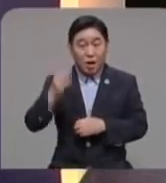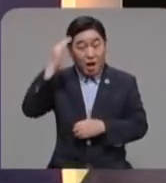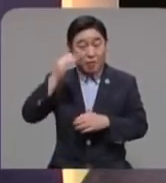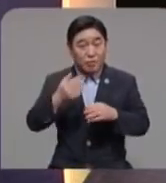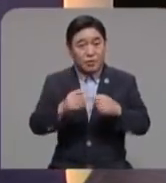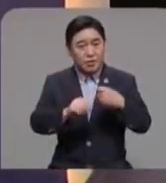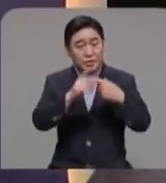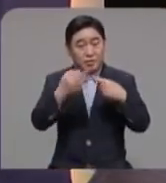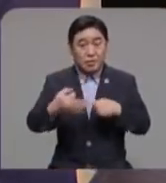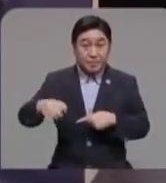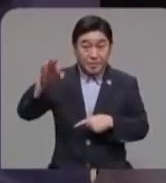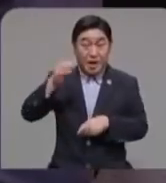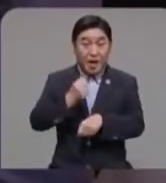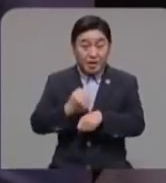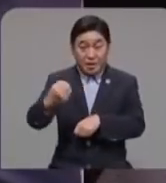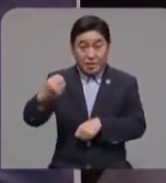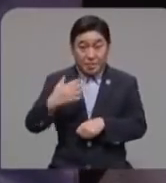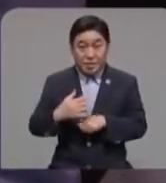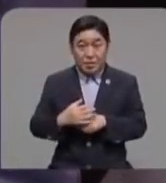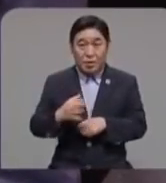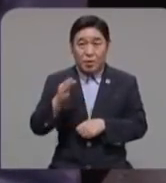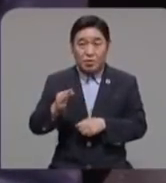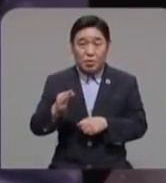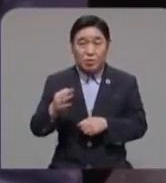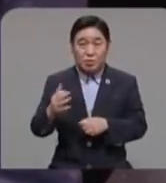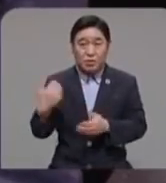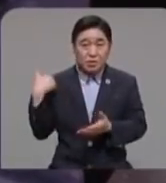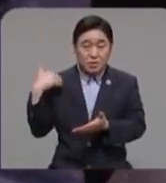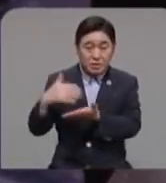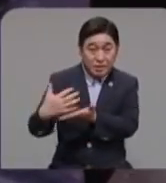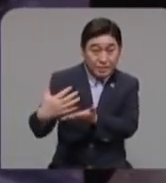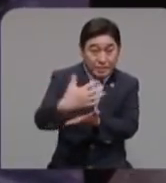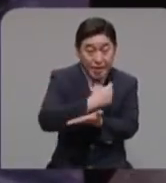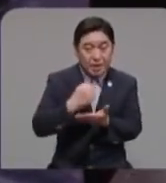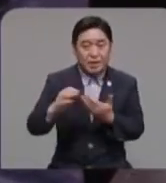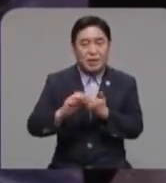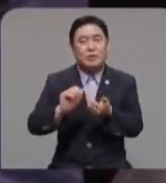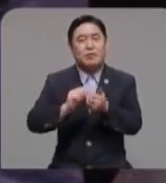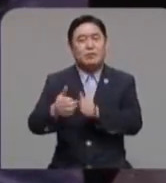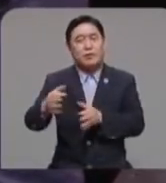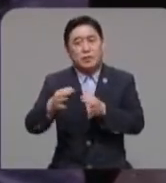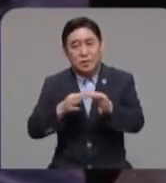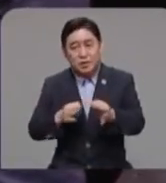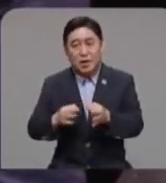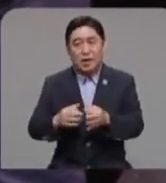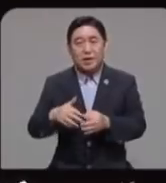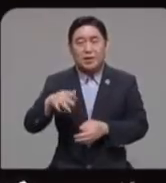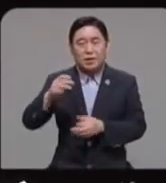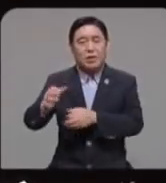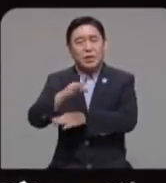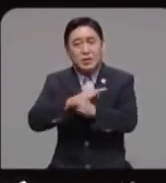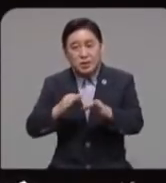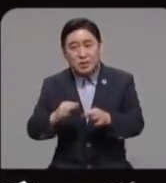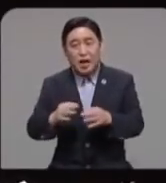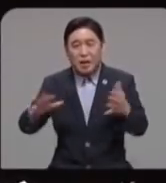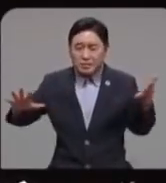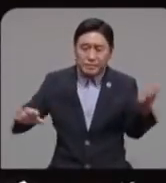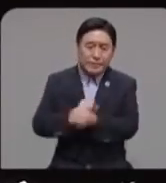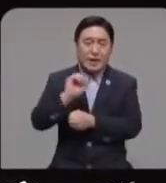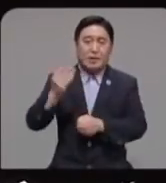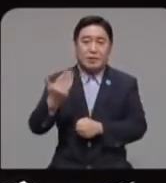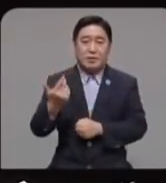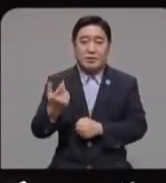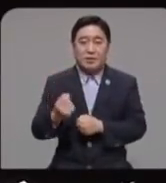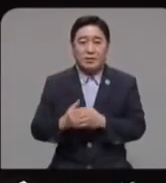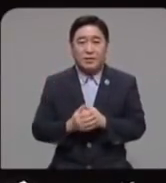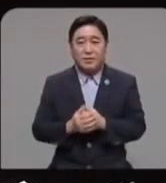올린다고 한국은행 총재가 이야기를 예, 했거든요. 예. 통화량이 환수되고 그러면 주식시장이고 채권시장이고 무슨 난리가